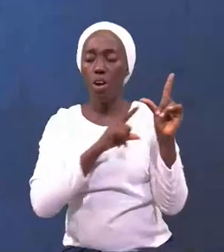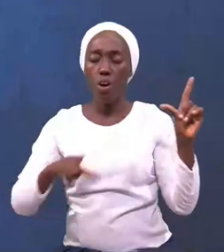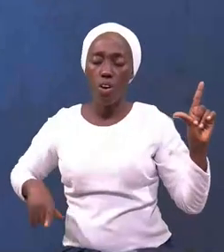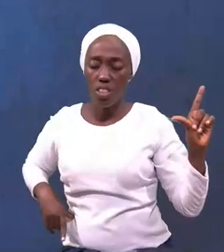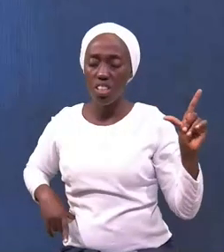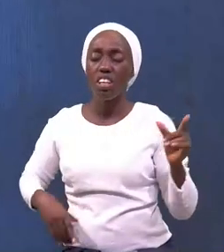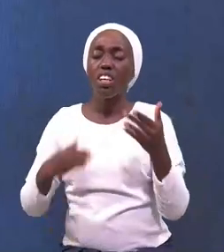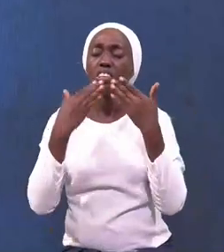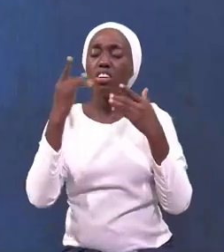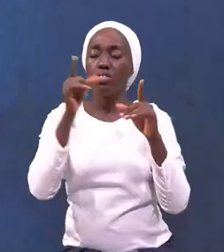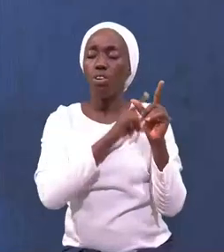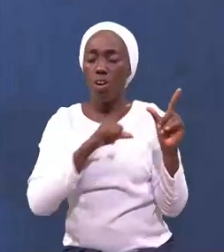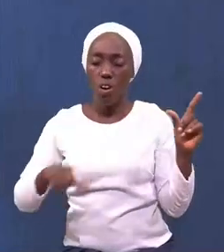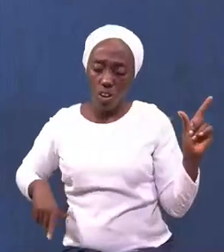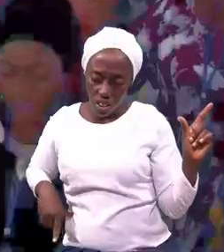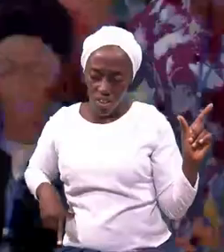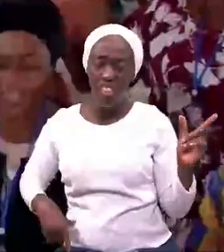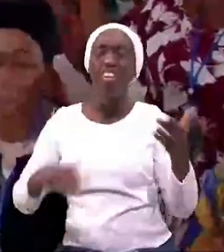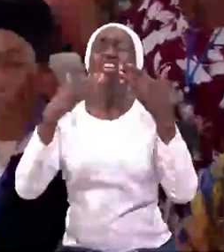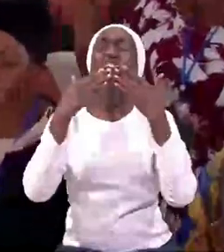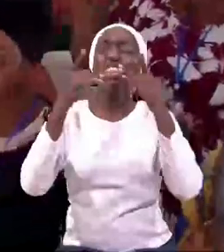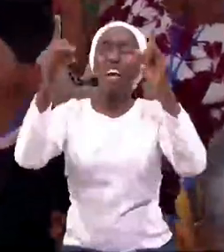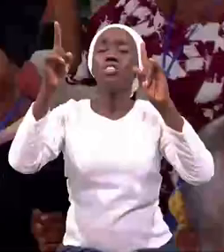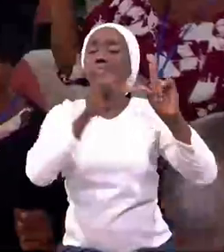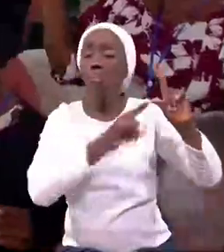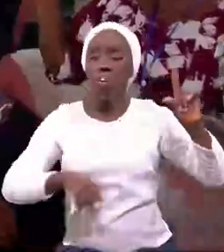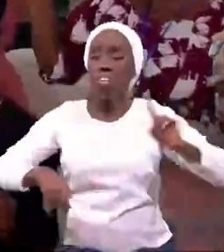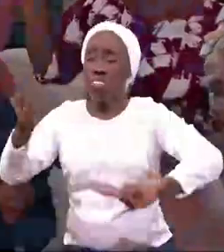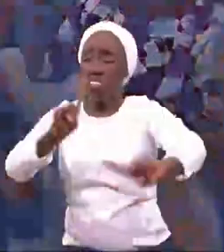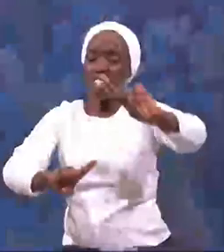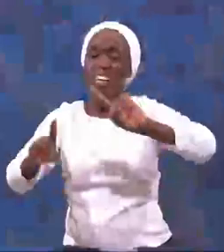Seigneur. Merci Seigneur. Merci Seigneur.